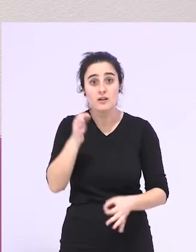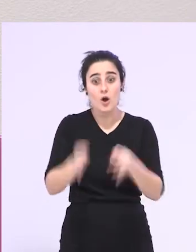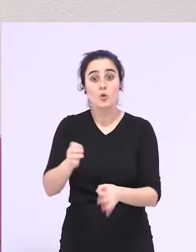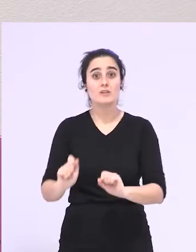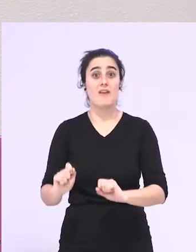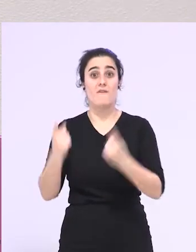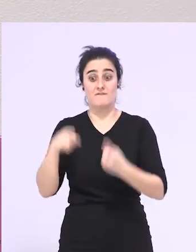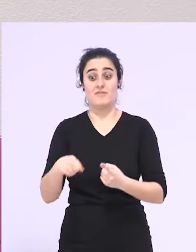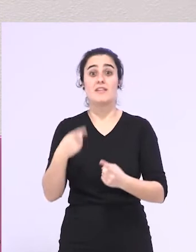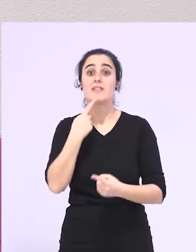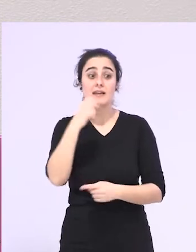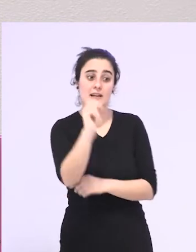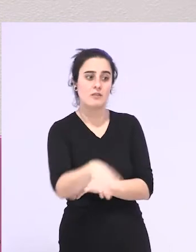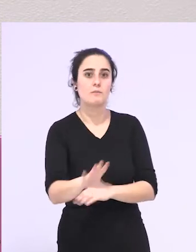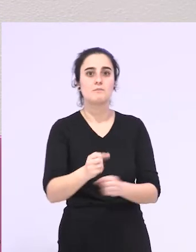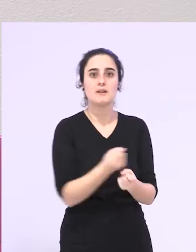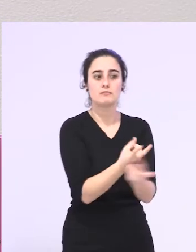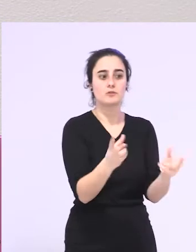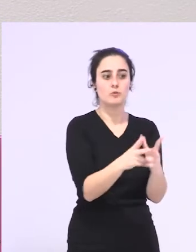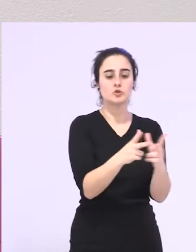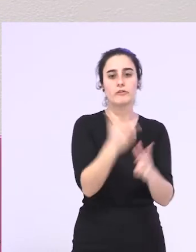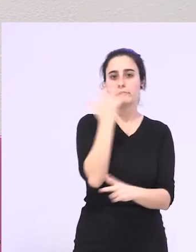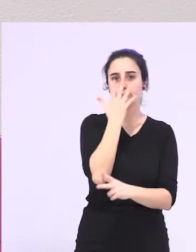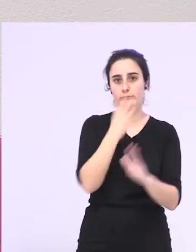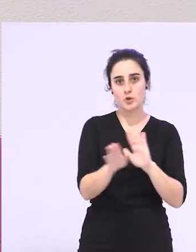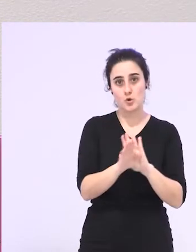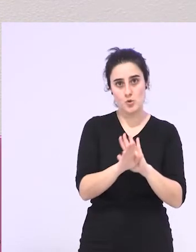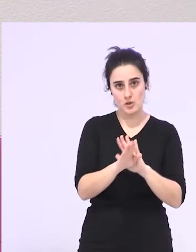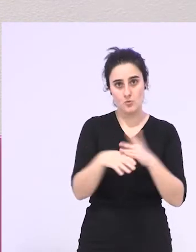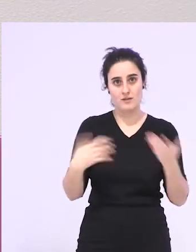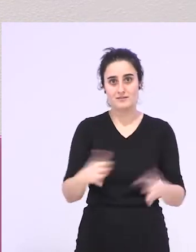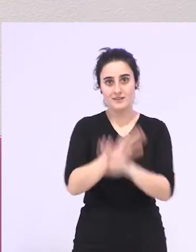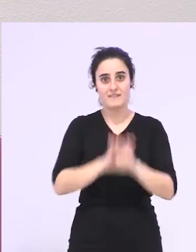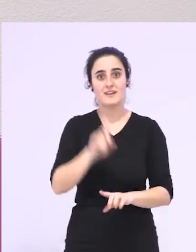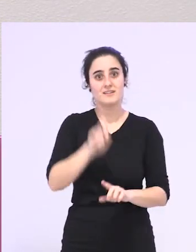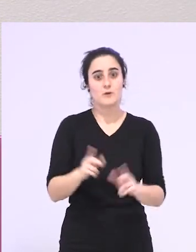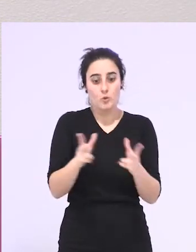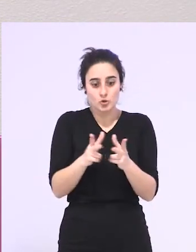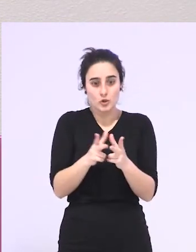ez. Orduan, egia aitortze hortan, implikazio soziala oso garrantzitsua da, are gehiago,